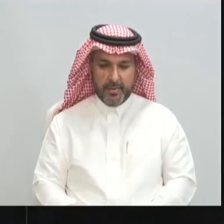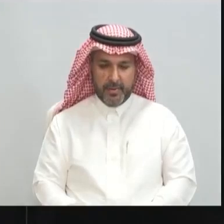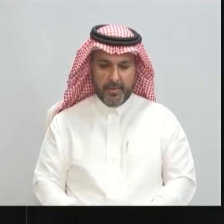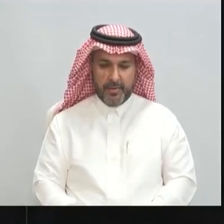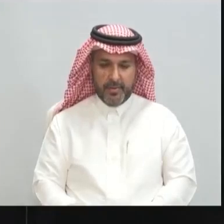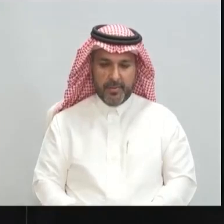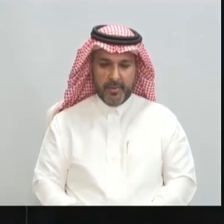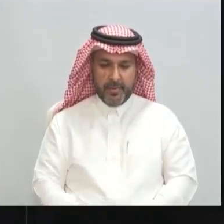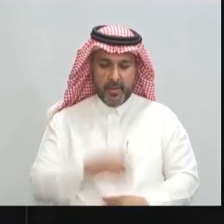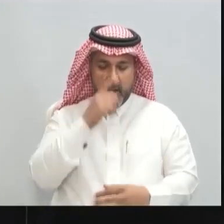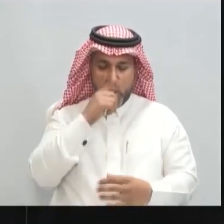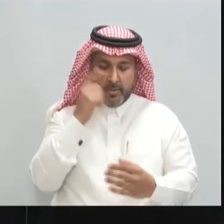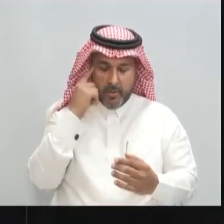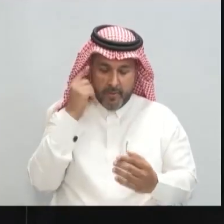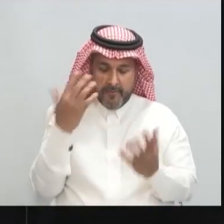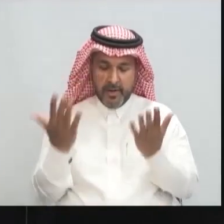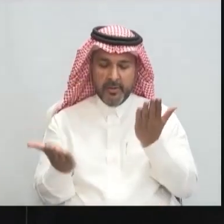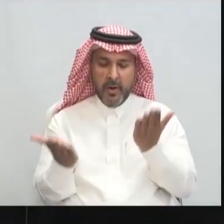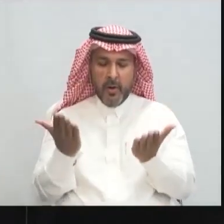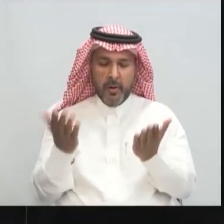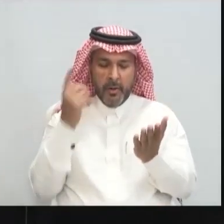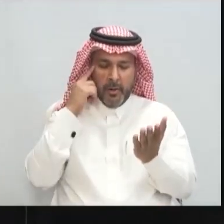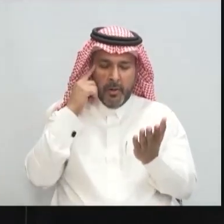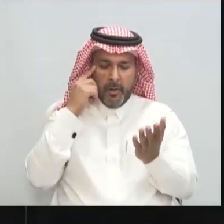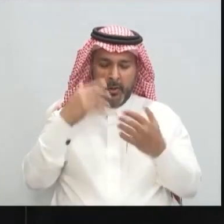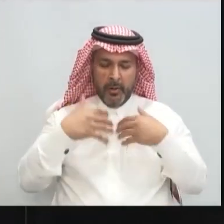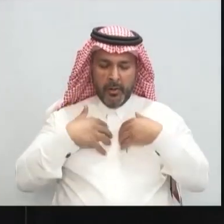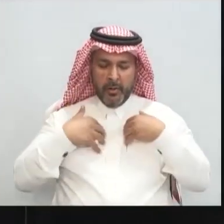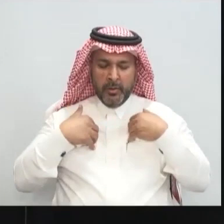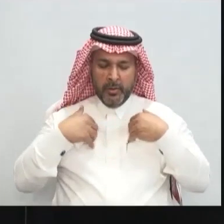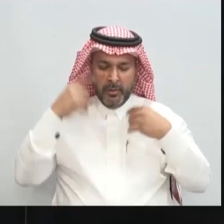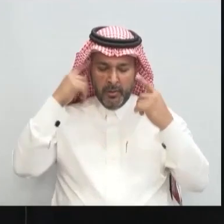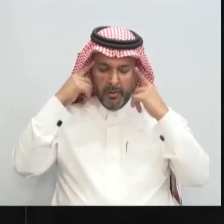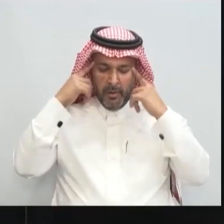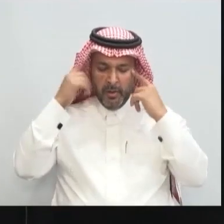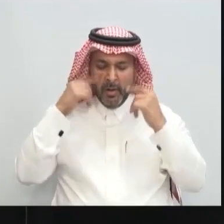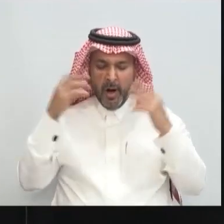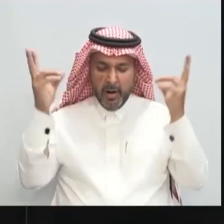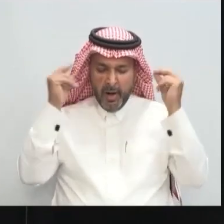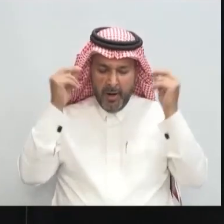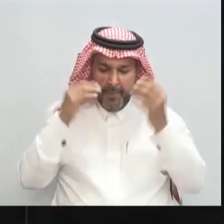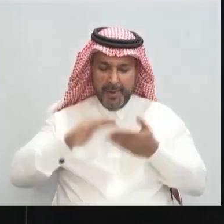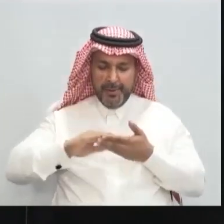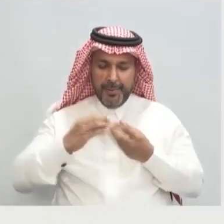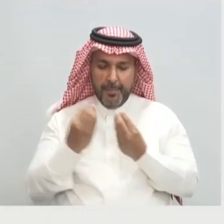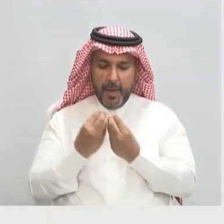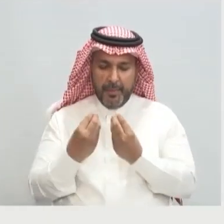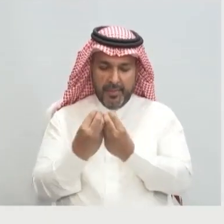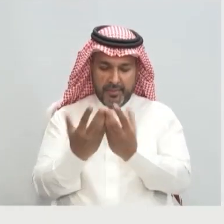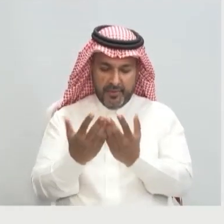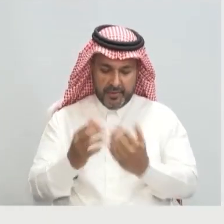لابد ان يكون هنالك استفاده من الطرفين لتشارك المعلومات وهذا ما يسمى باتصال ذو